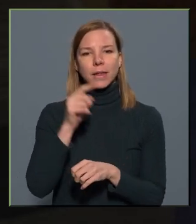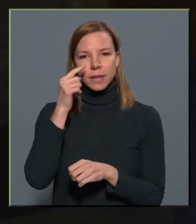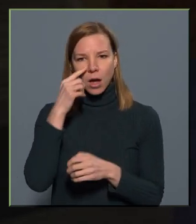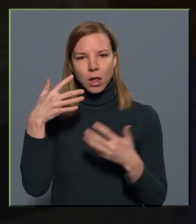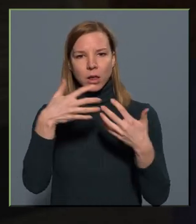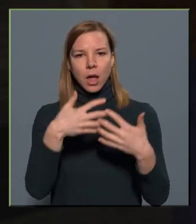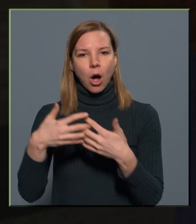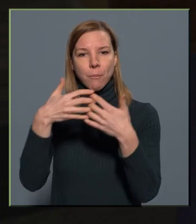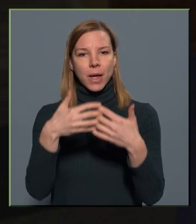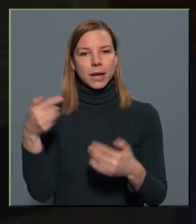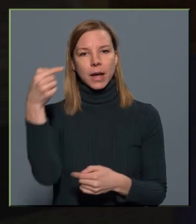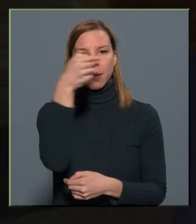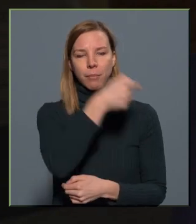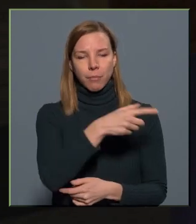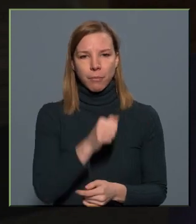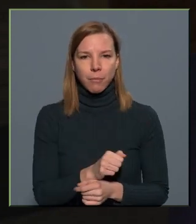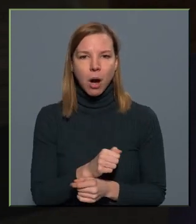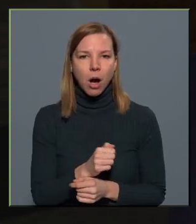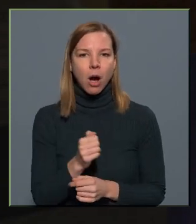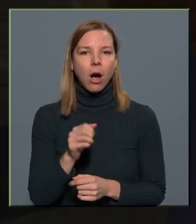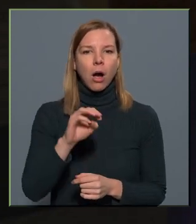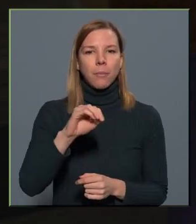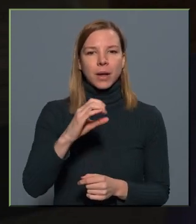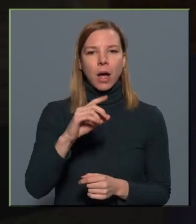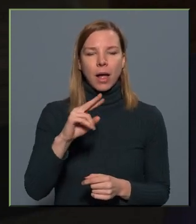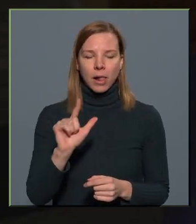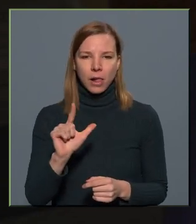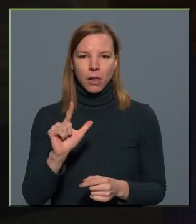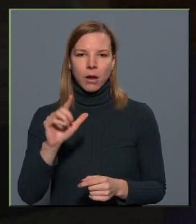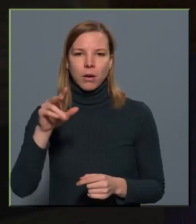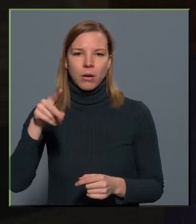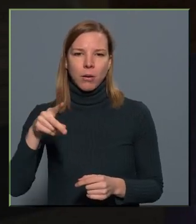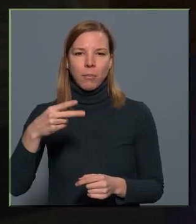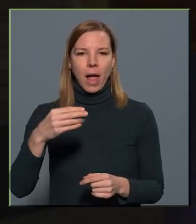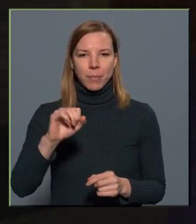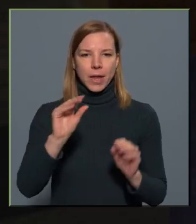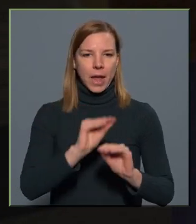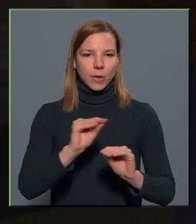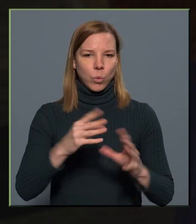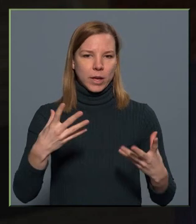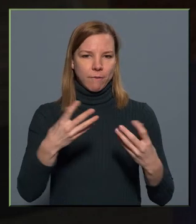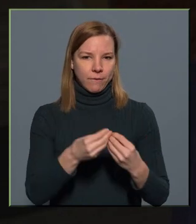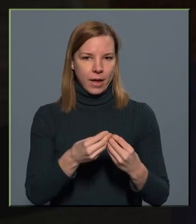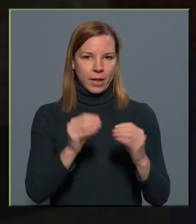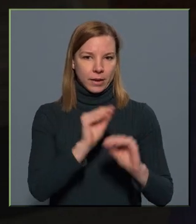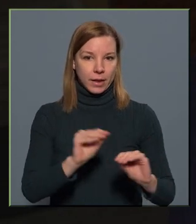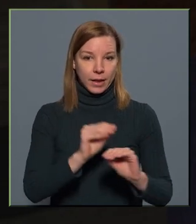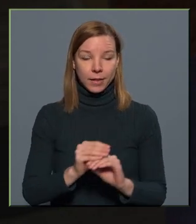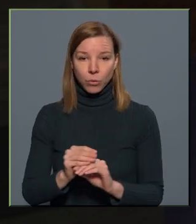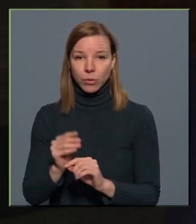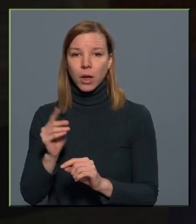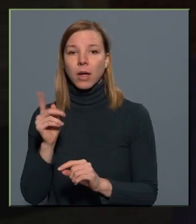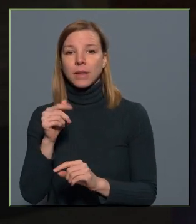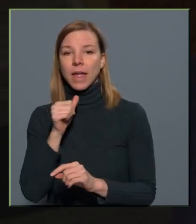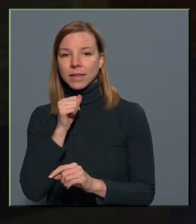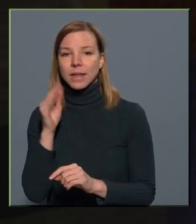Phelps edzőjénél fog januártól készülni, Telegdi Ádám az állandóság, remélem,